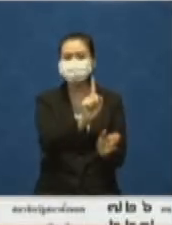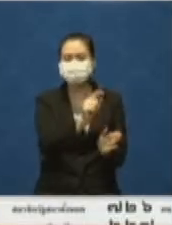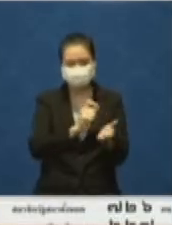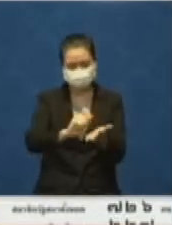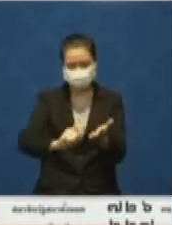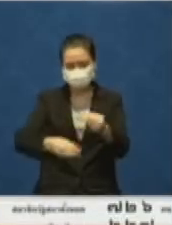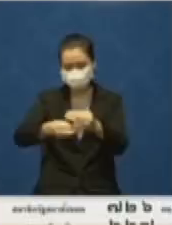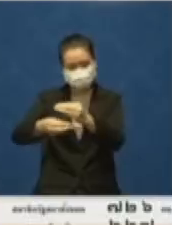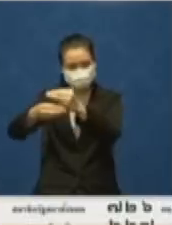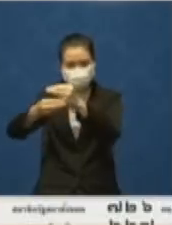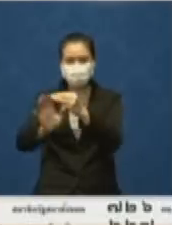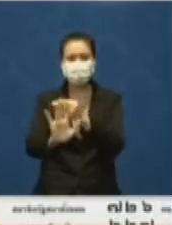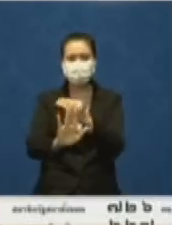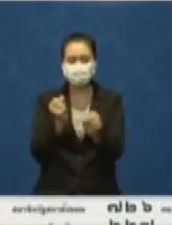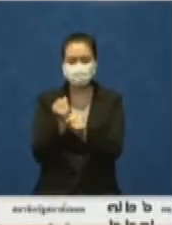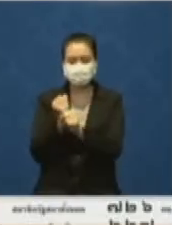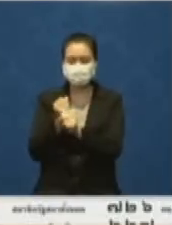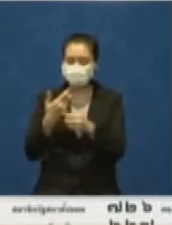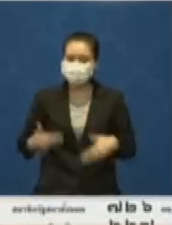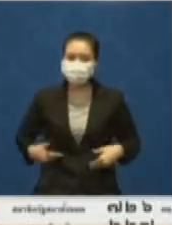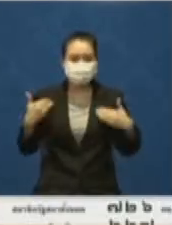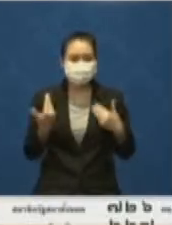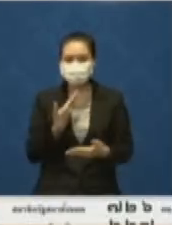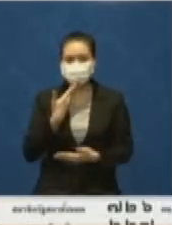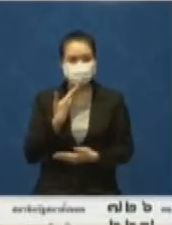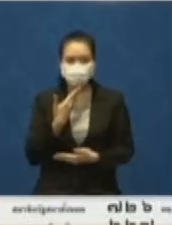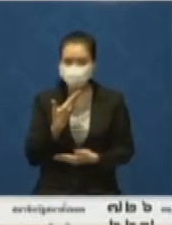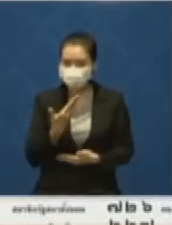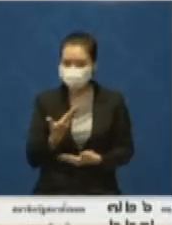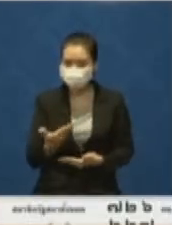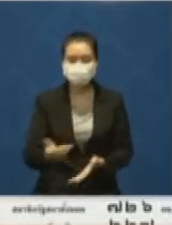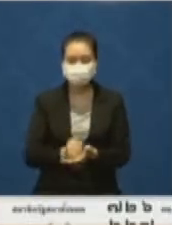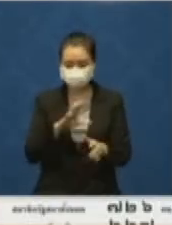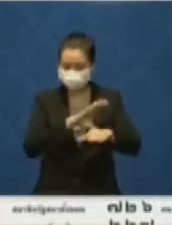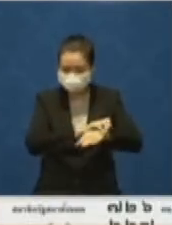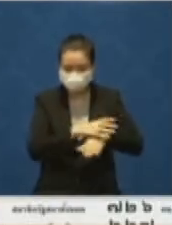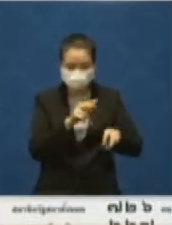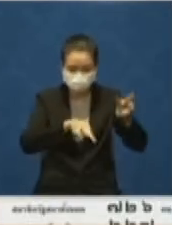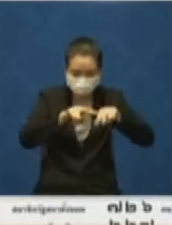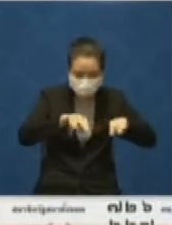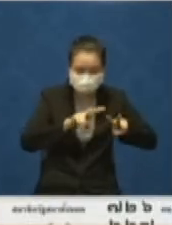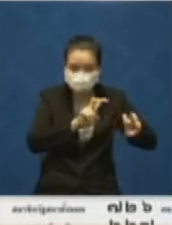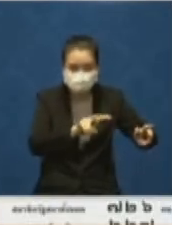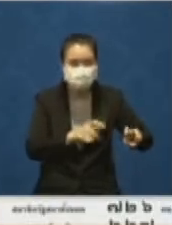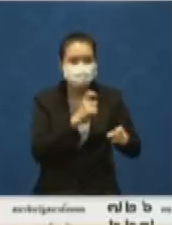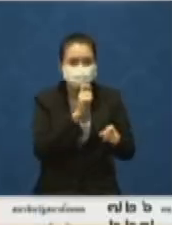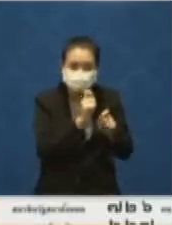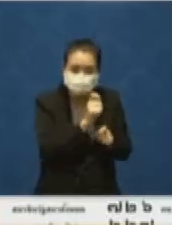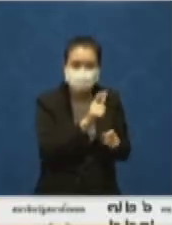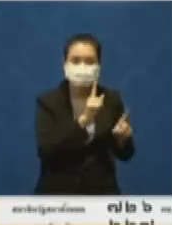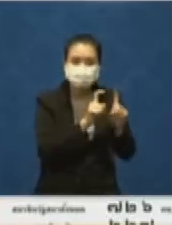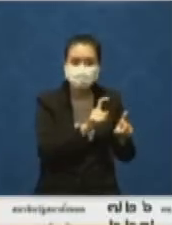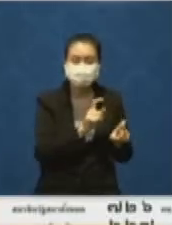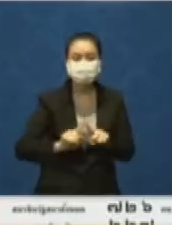ไมให้มมีการปฏิรูปมากเกินไปที่ตำรวจอาจจะเสียอำนาจไปบ้างที่ทำให้ตำรวจ